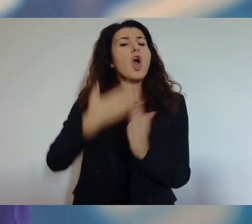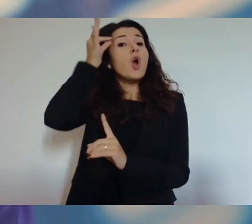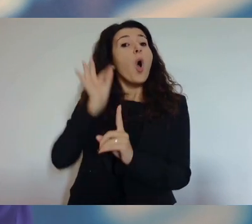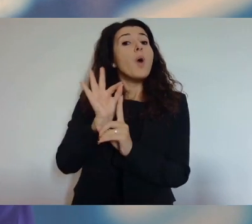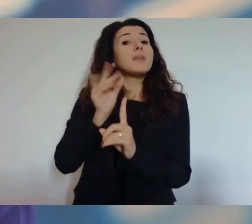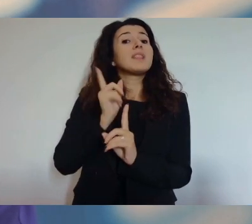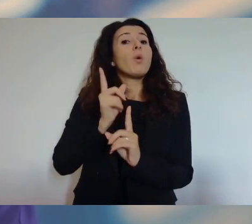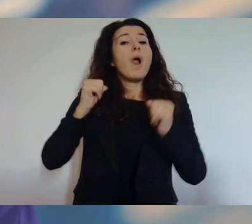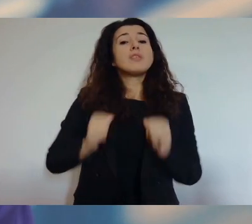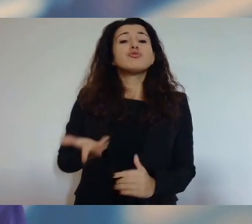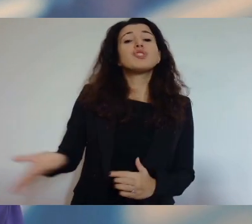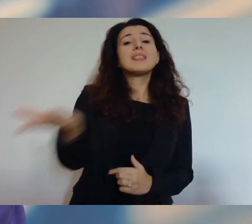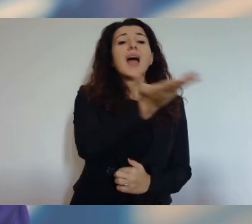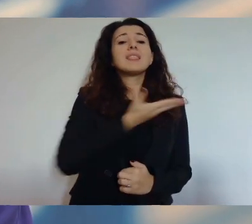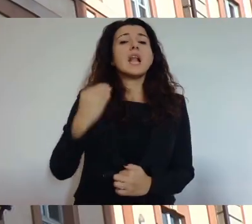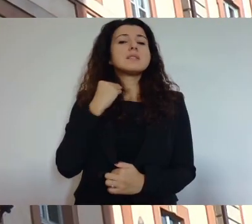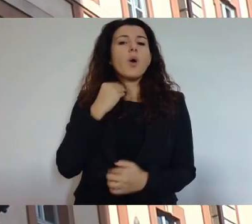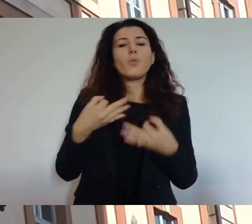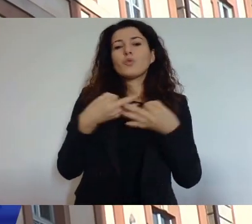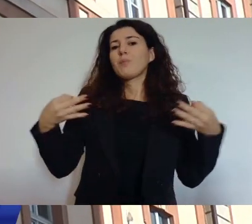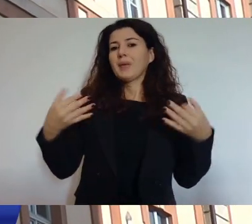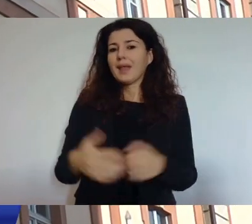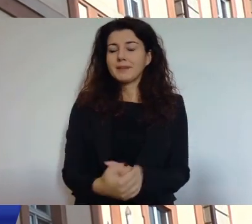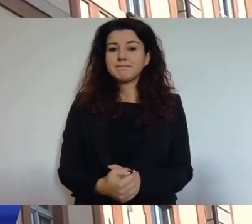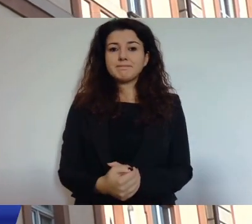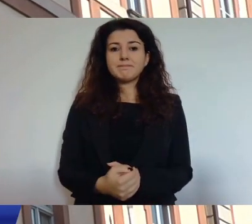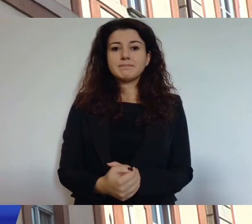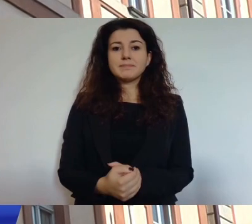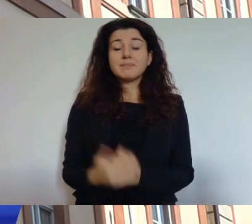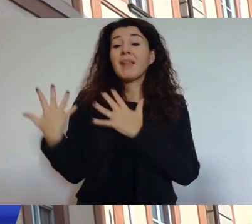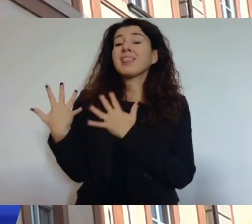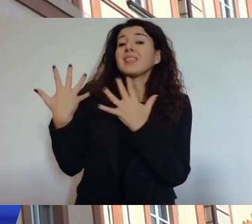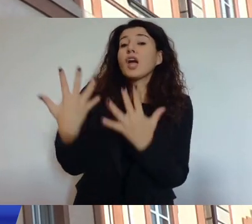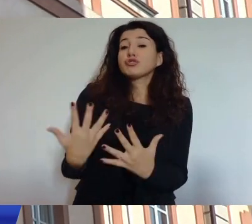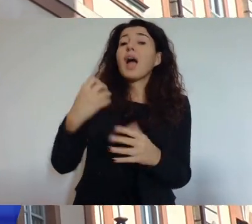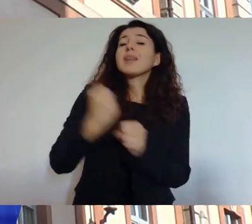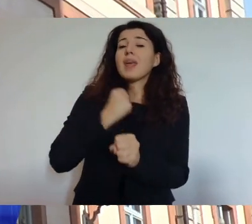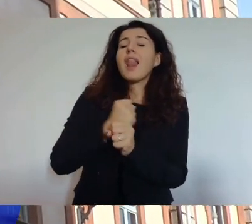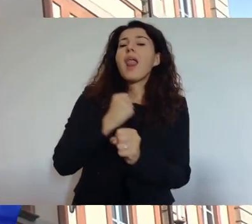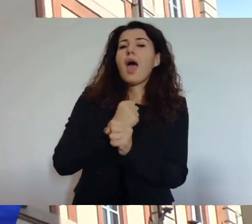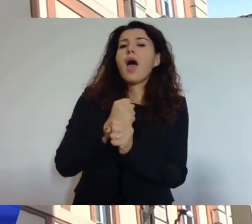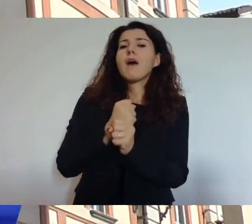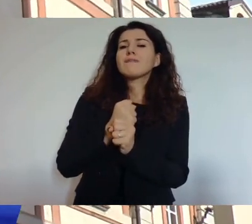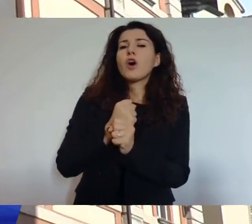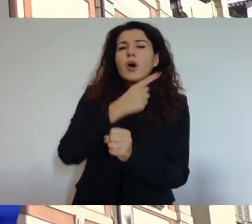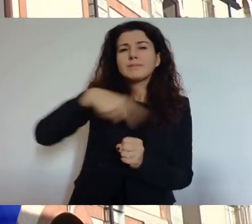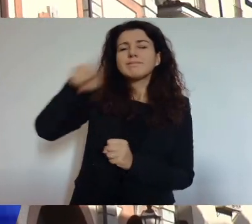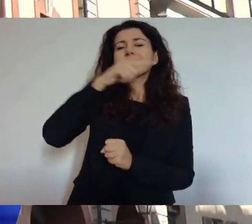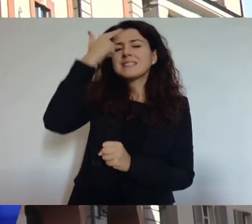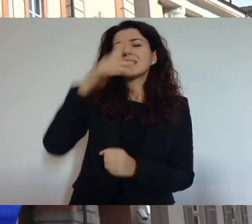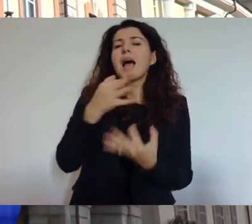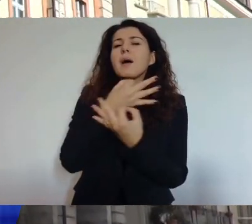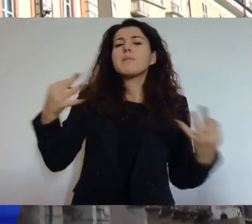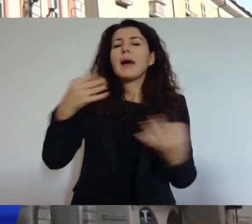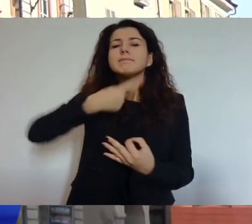interesse della cittadinanza di cuneo per chi ci ha seguito in questi dieci anni saprà che noi abbiamo